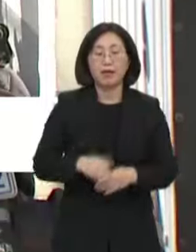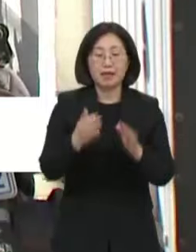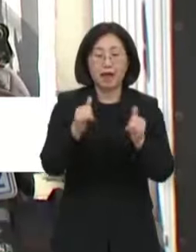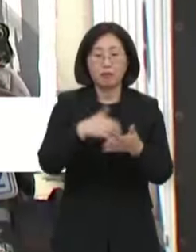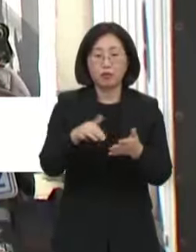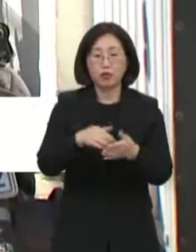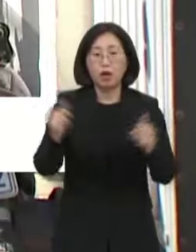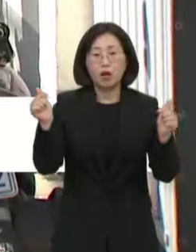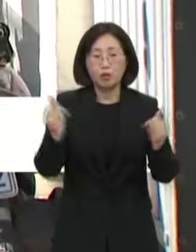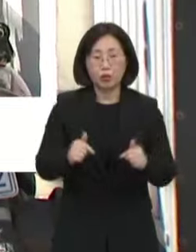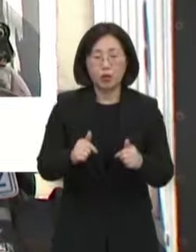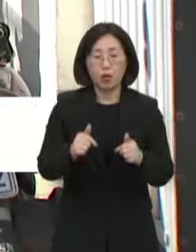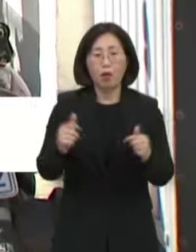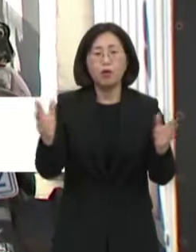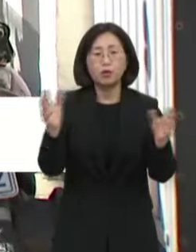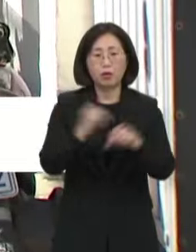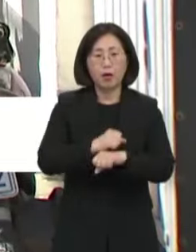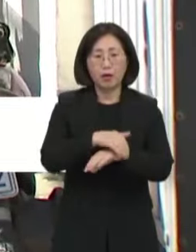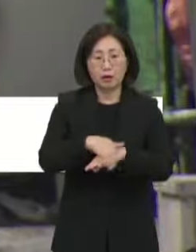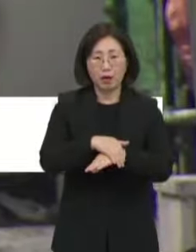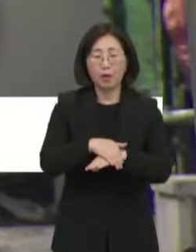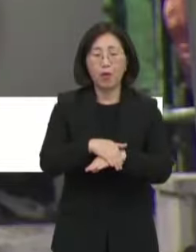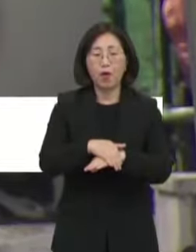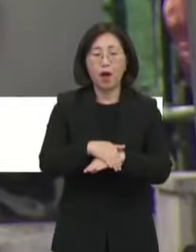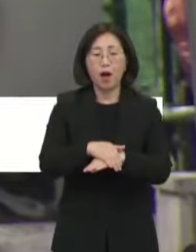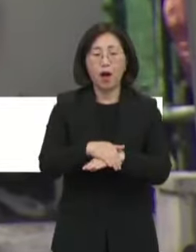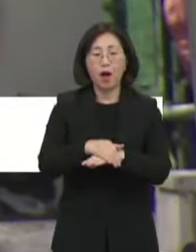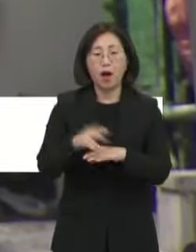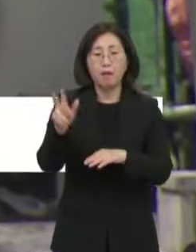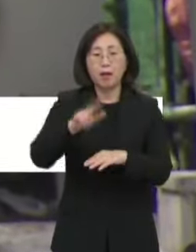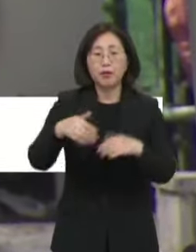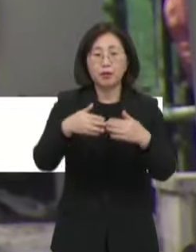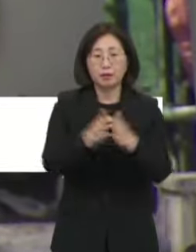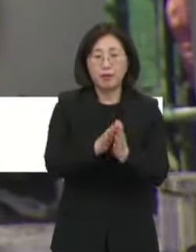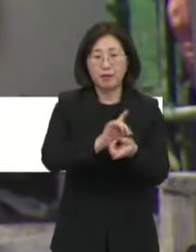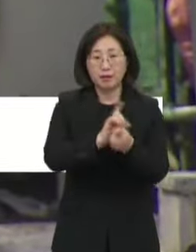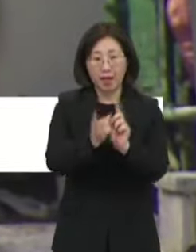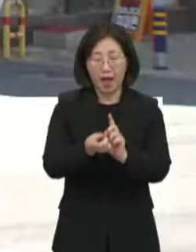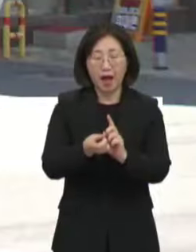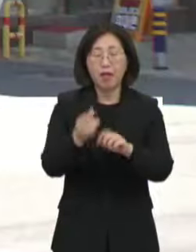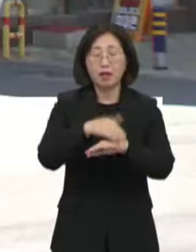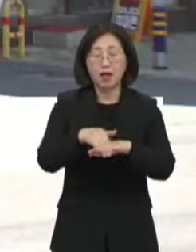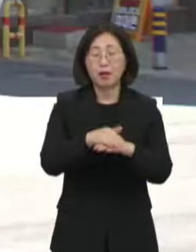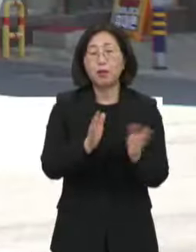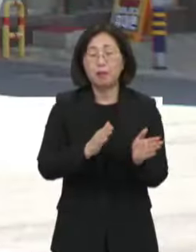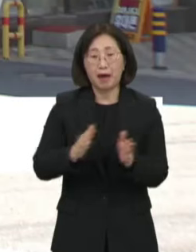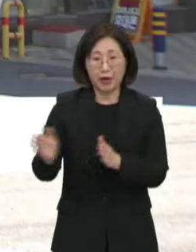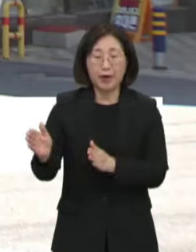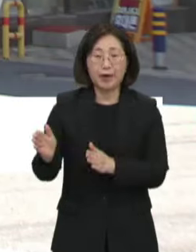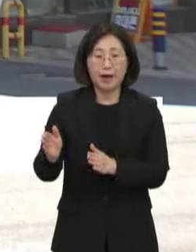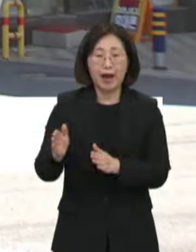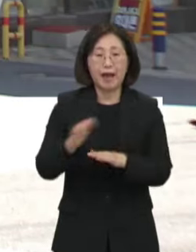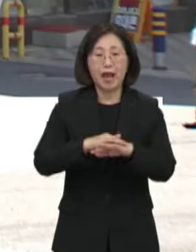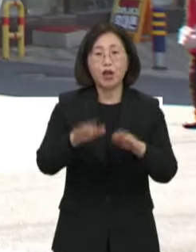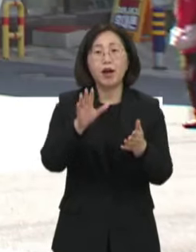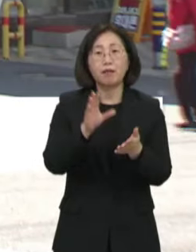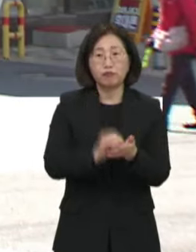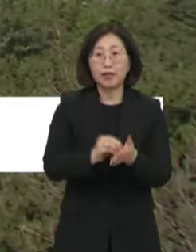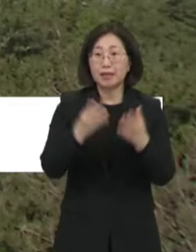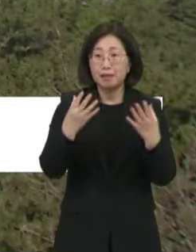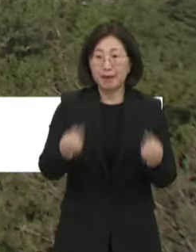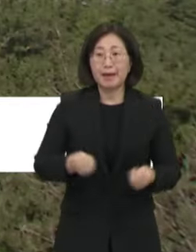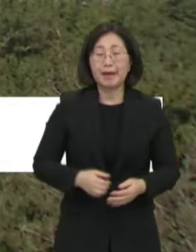줄어 인구 소멸 대비책과 함께 발전소 폐지 지역에 대한 대안도 마련해야 하는 적지 않은 숙제를 안고